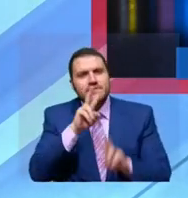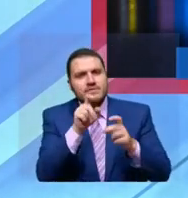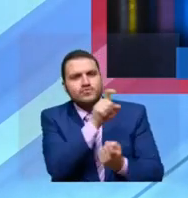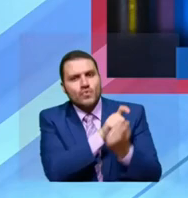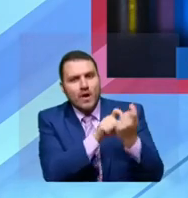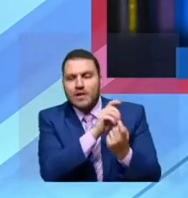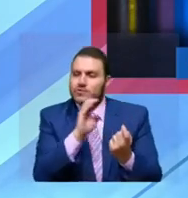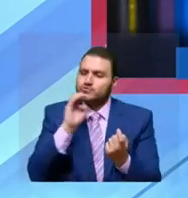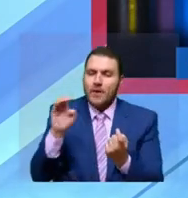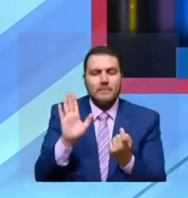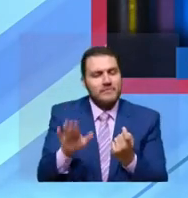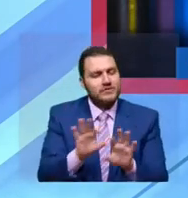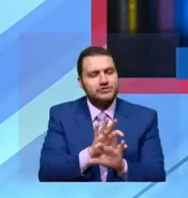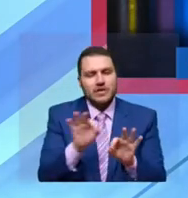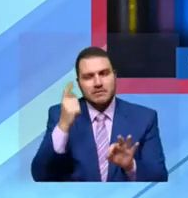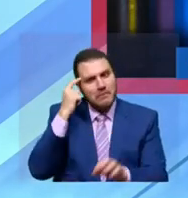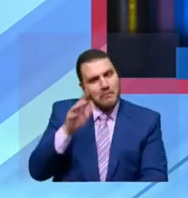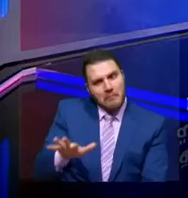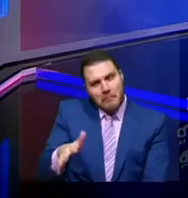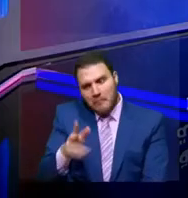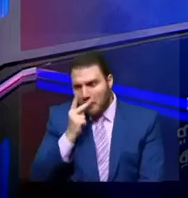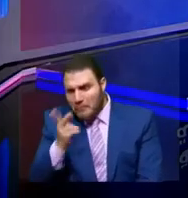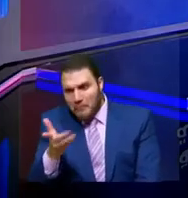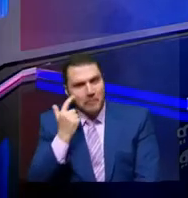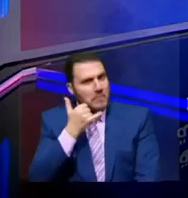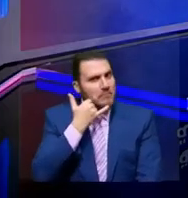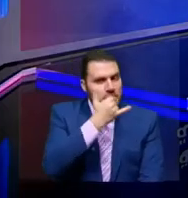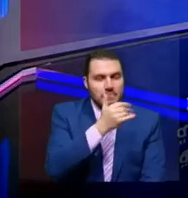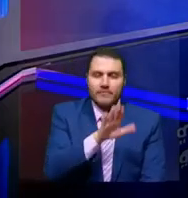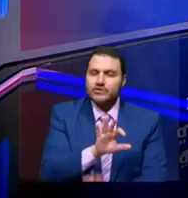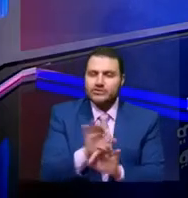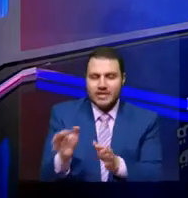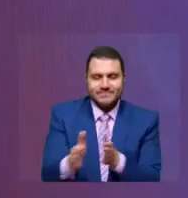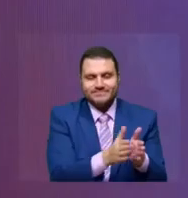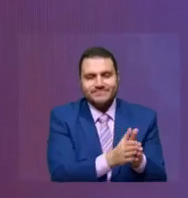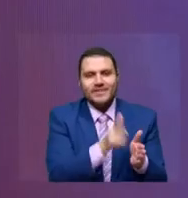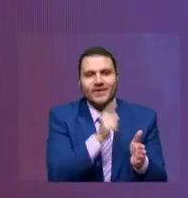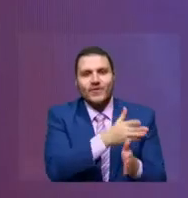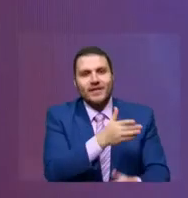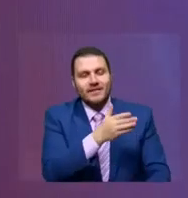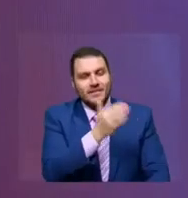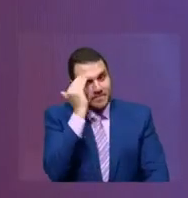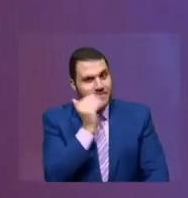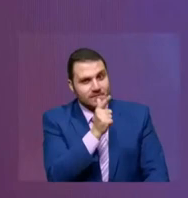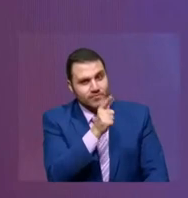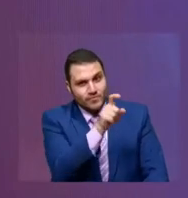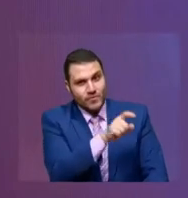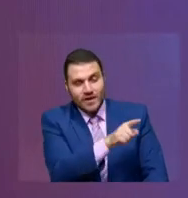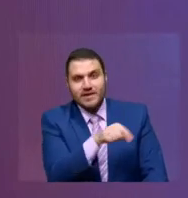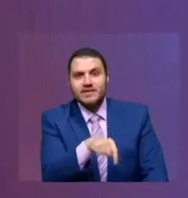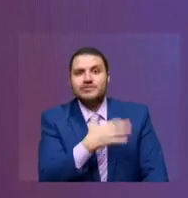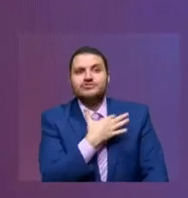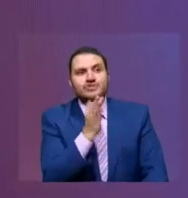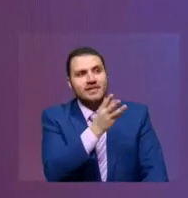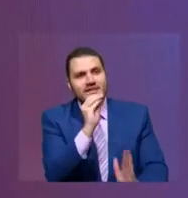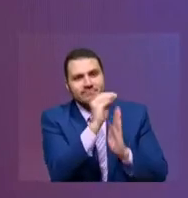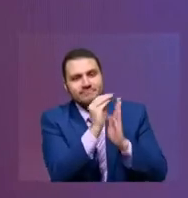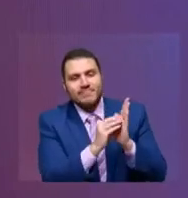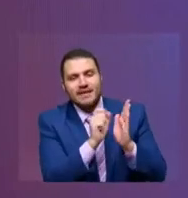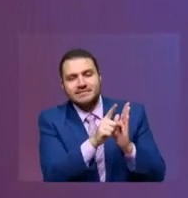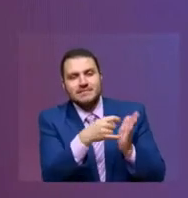والحالات المصابة بالفيروس. نعم سيدة مشاعل، كم بلغ الوقت الذي تم إدراج خدمات جديدة ضمن